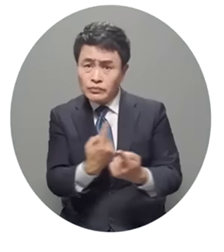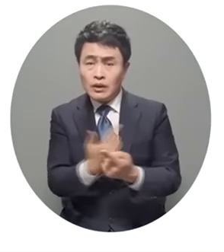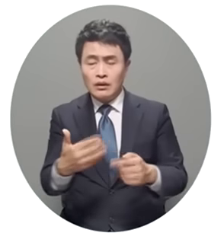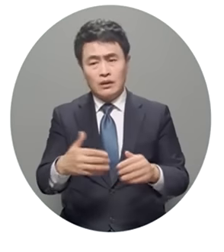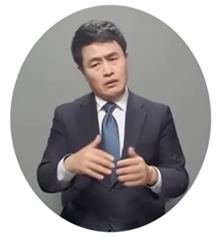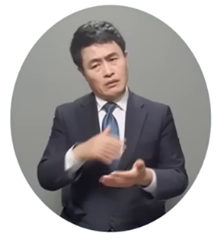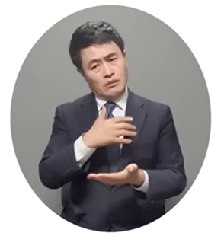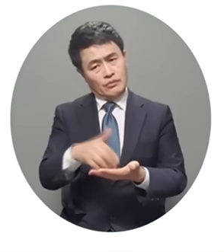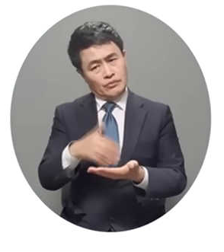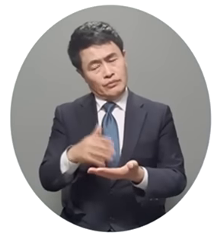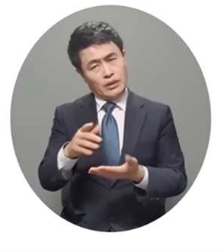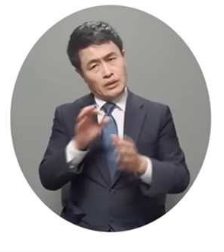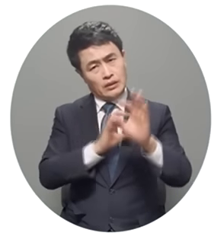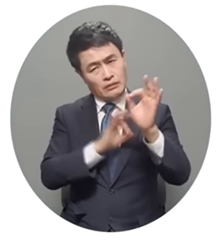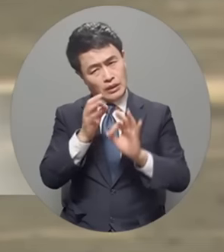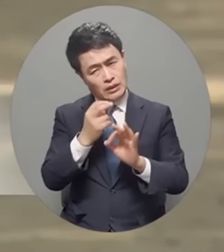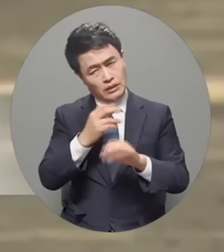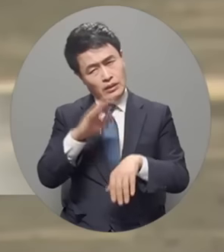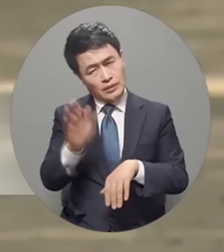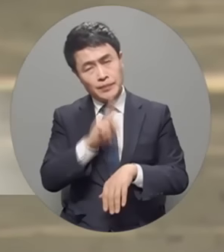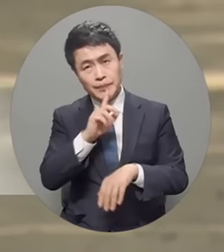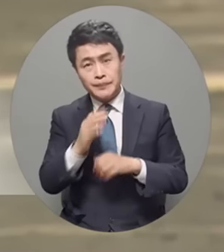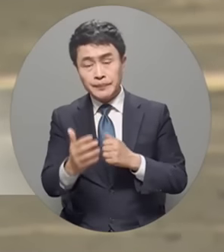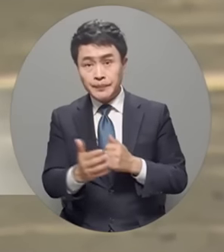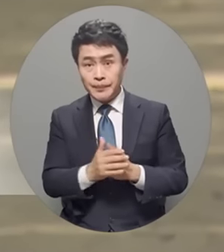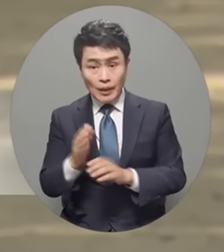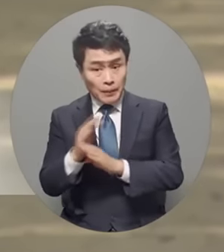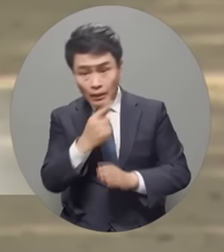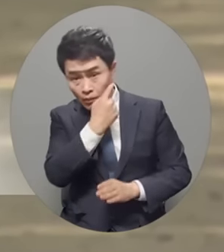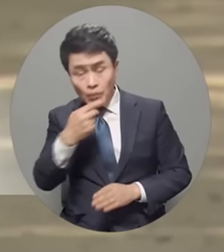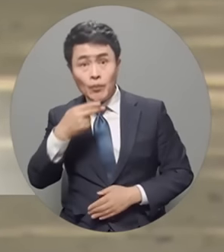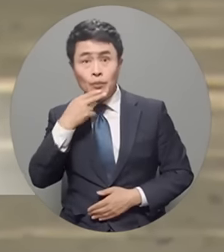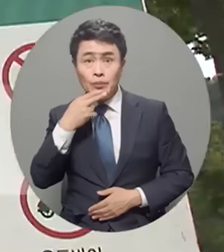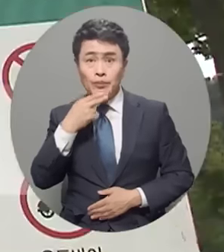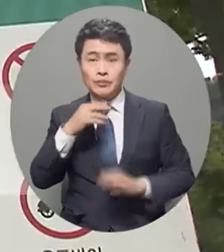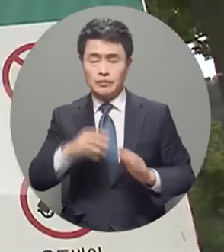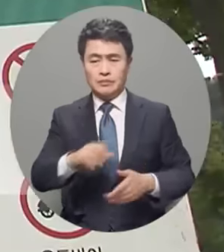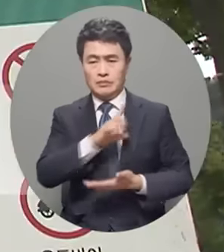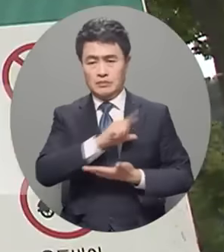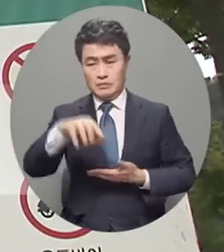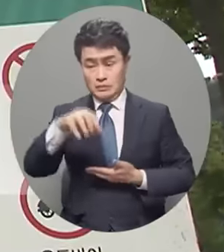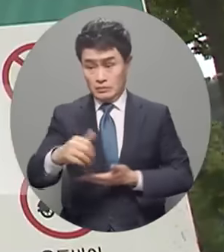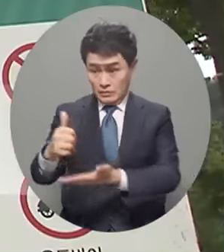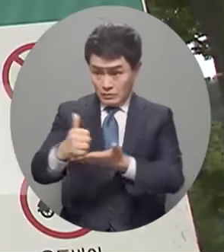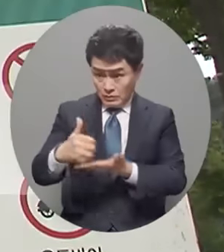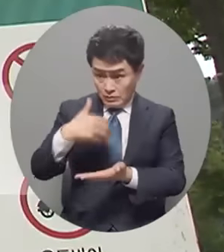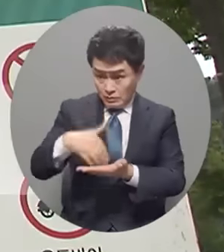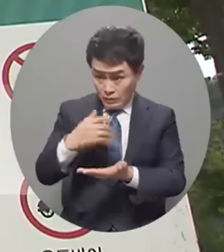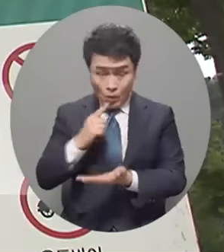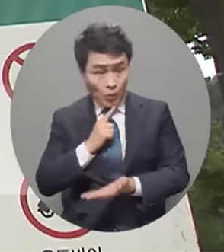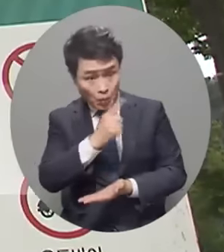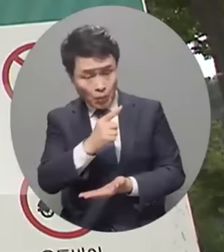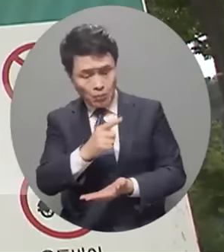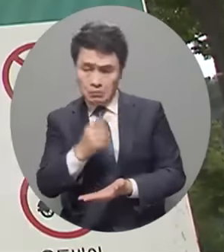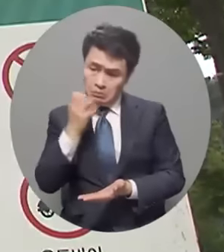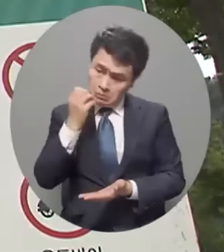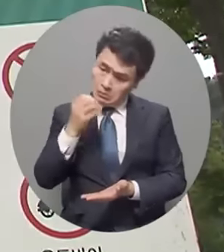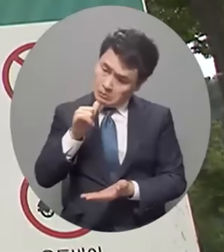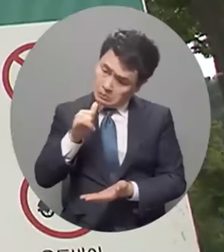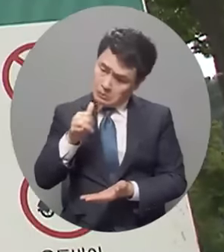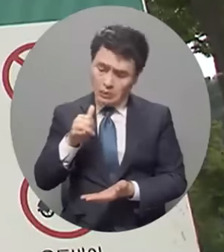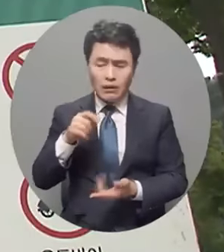허술한 방문객 관리 체계 때문입니다. 별도 확인 과정 없이 지자체가 방문객 숫자를 보고하면 이상한 점이 있어도